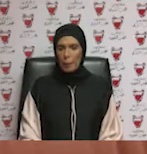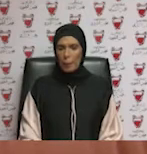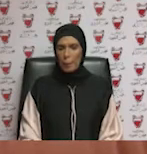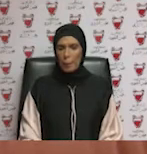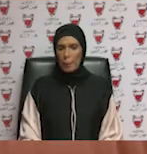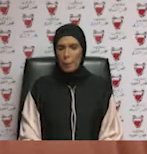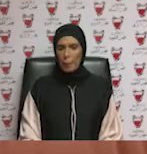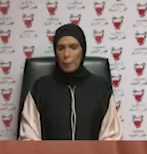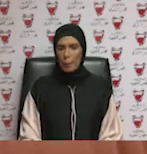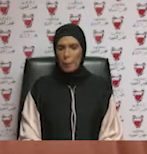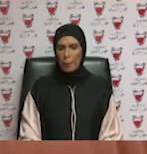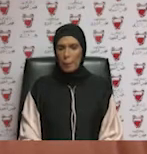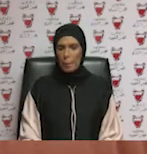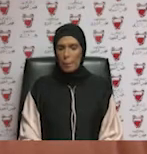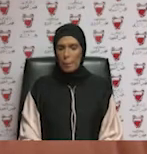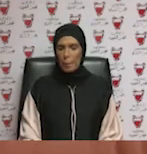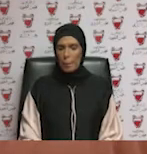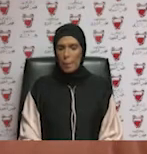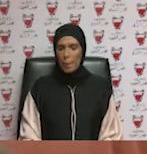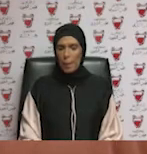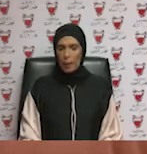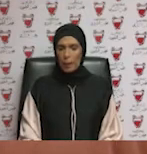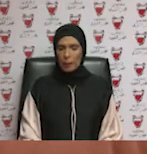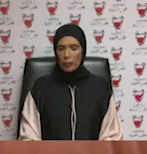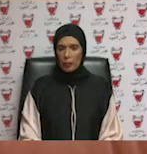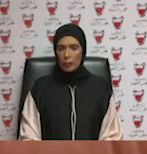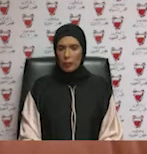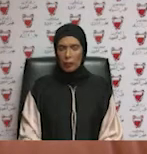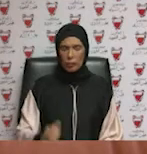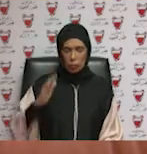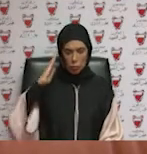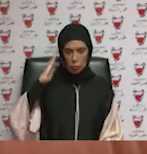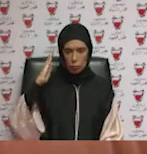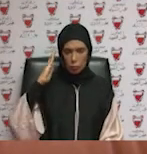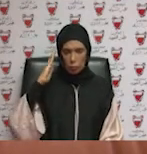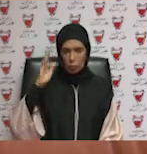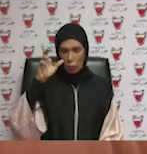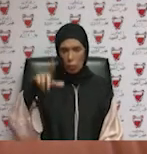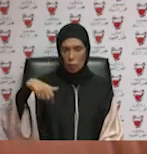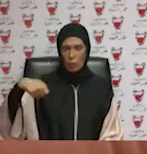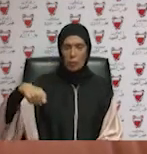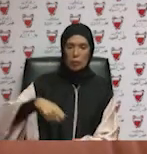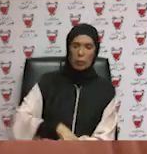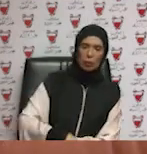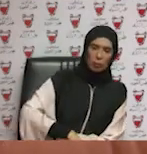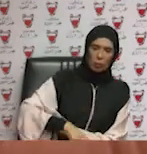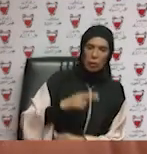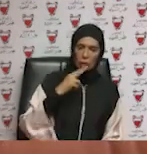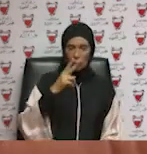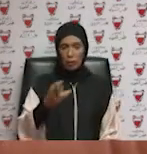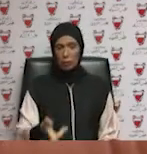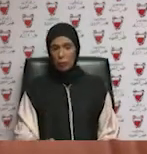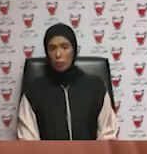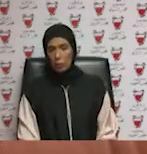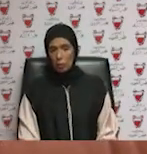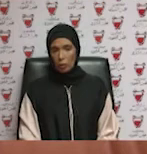المضابط يعني واضح موقفنا من نص المادة. طبعا أشكر الأخ الوزير دكتور عصام على ما تفضل فيه،